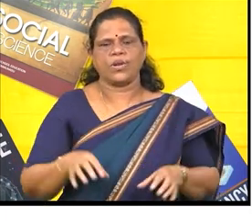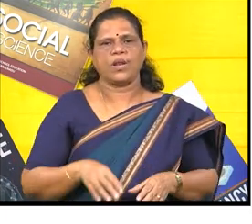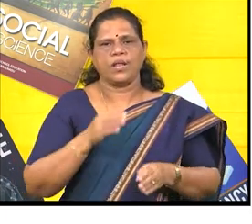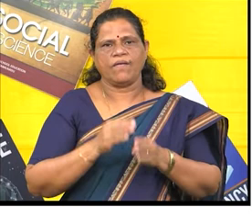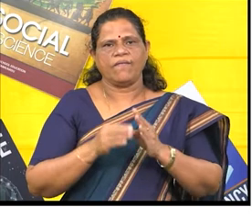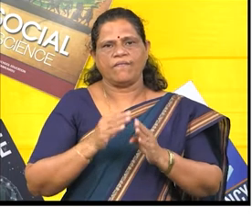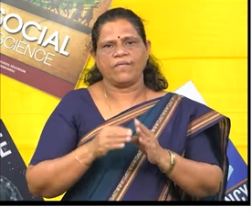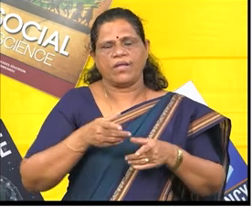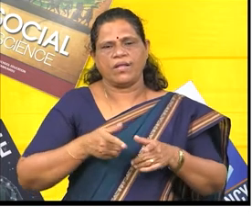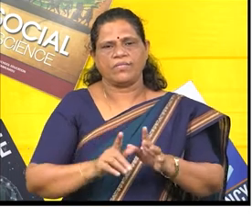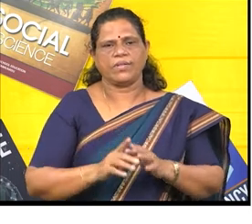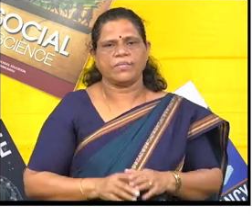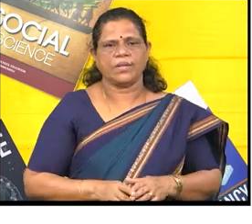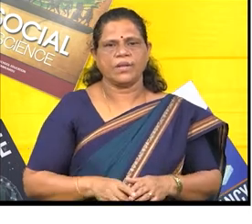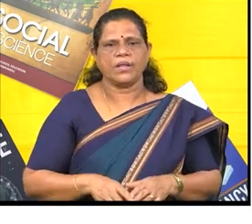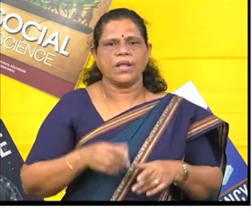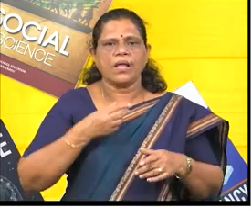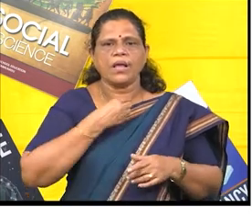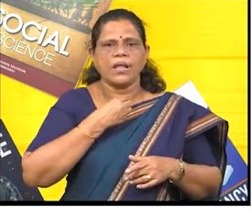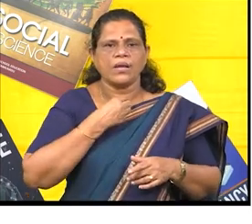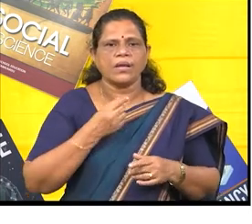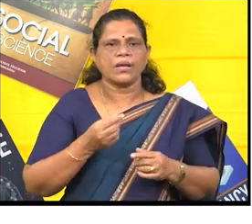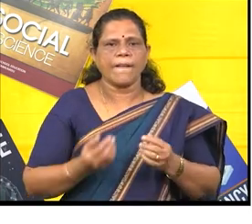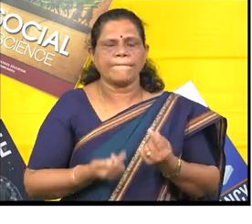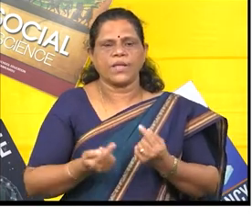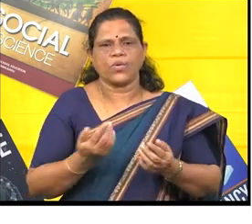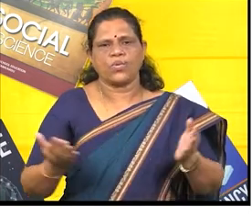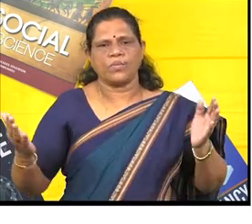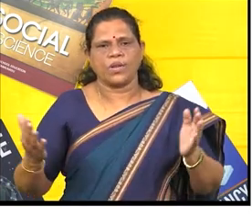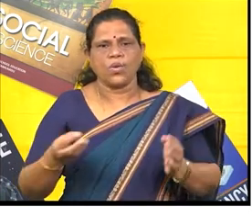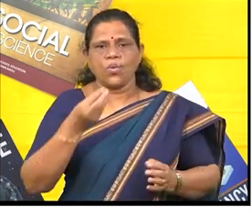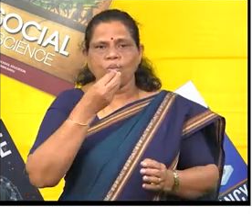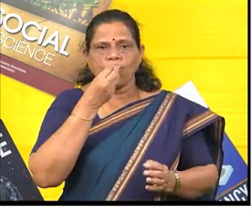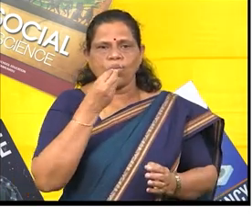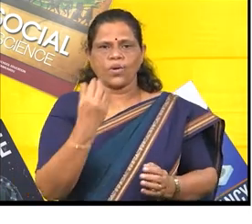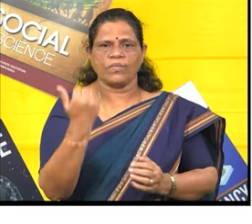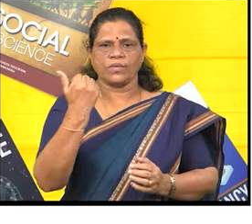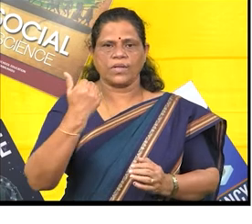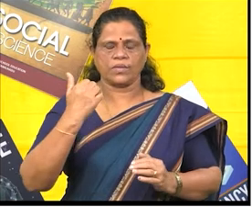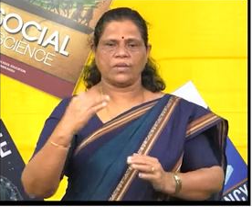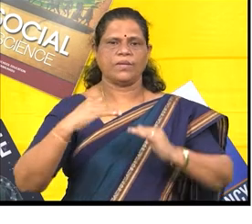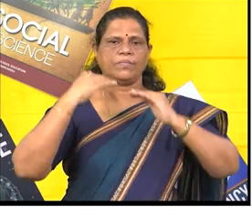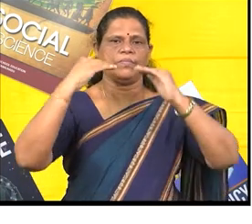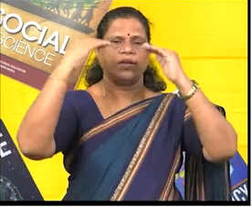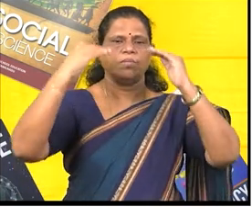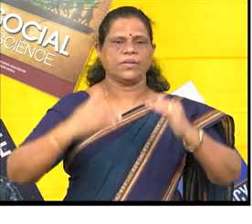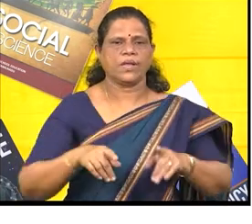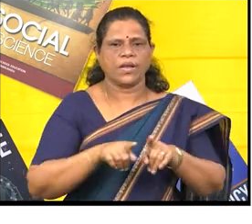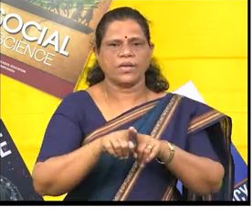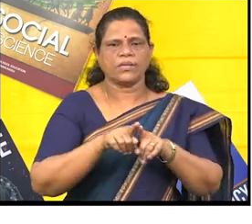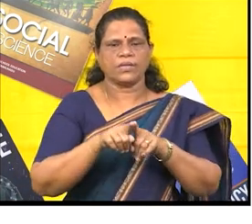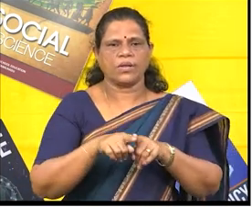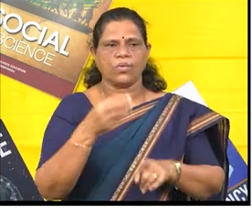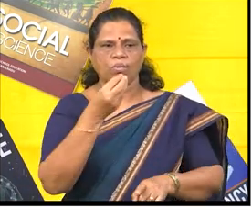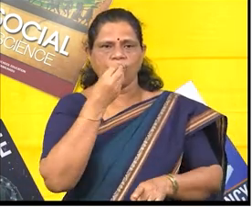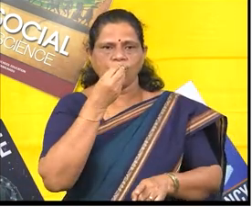வேதியியலில் வருது. அதனால் பயிர் மகசூல் மற்றும் கால்நடைகளை அதிகரித்தல். இது அடுத்தபடியாக உணவு தரத்தினை மேம்படுத்துதல். இப்போ